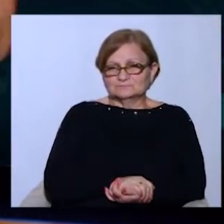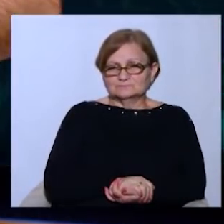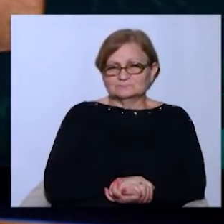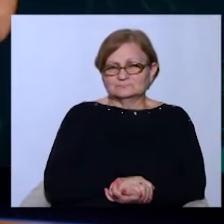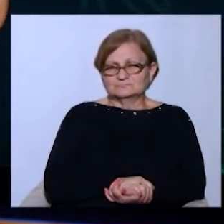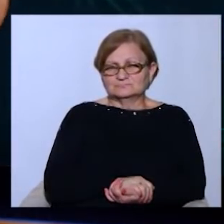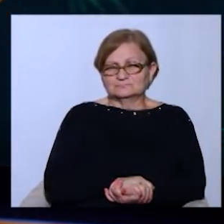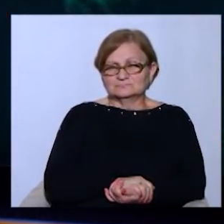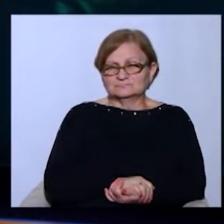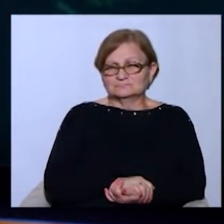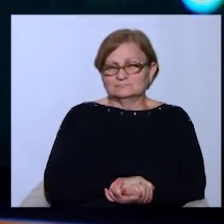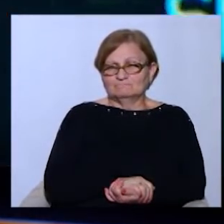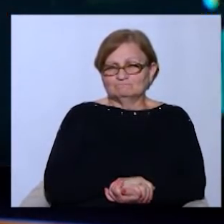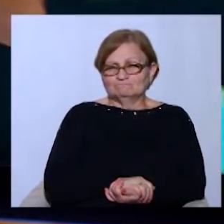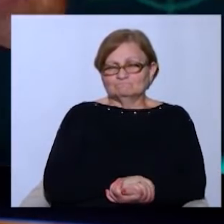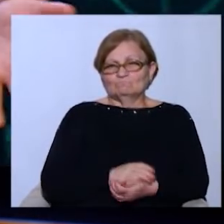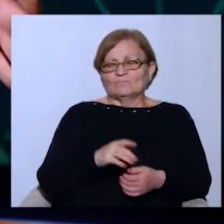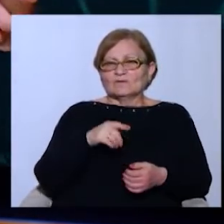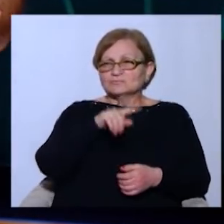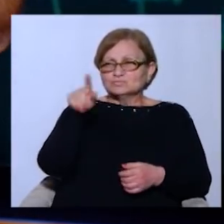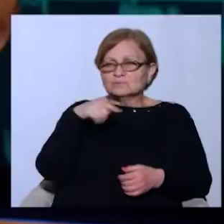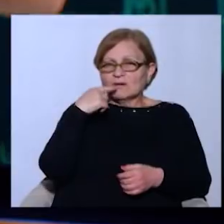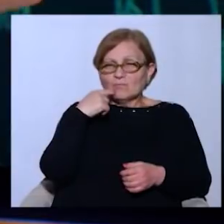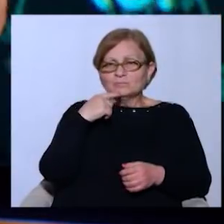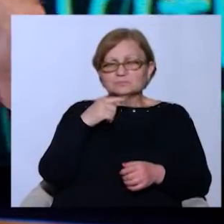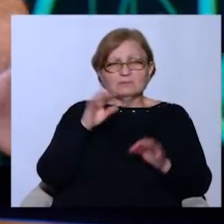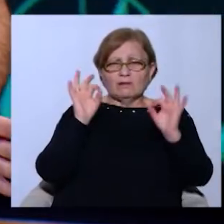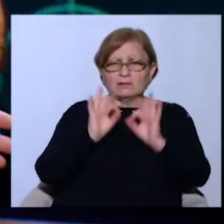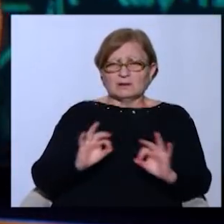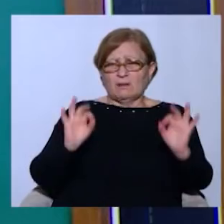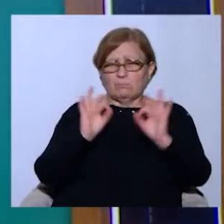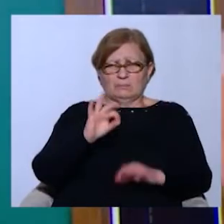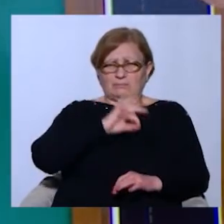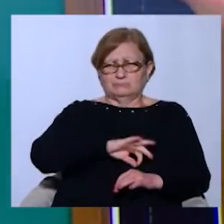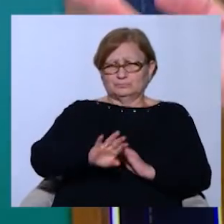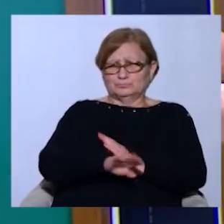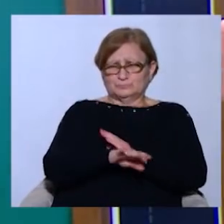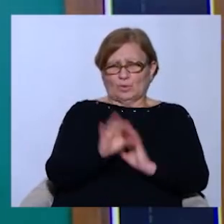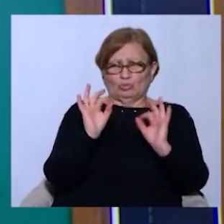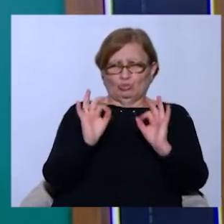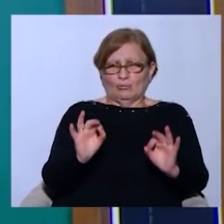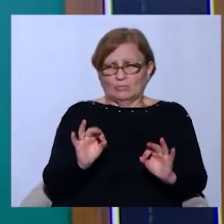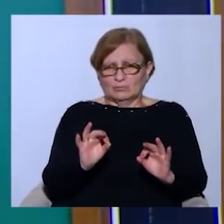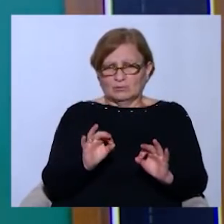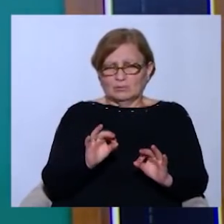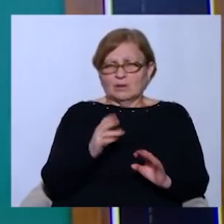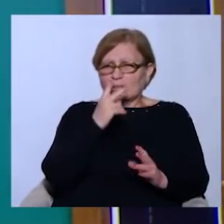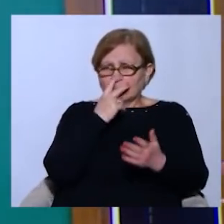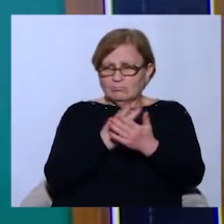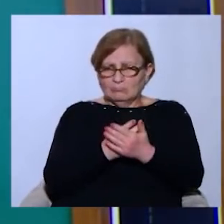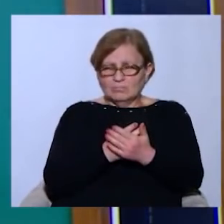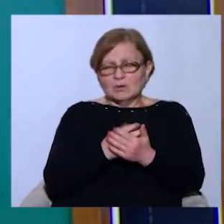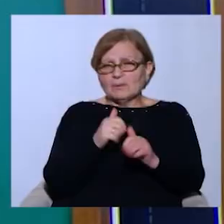არიან ისეთები, ვინც ამბობენ, რომ არაფერი არც მოგიგია და არც წაგიგია. რაც ქონდა, ისე ის გაქვს. აი ნახეთ როგორ მსჯელობენ და